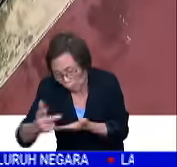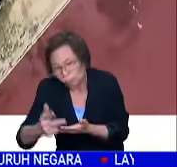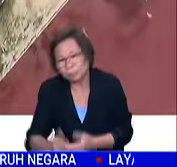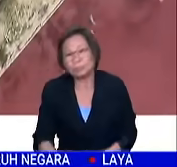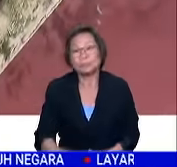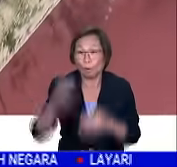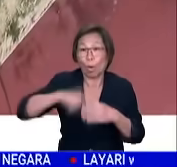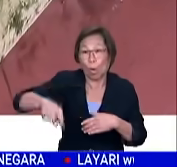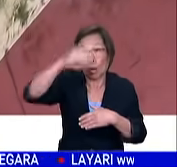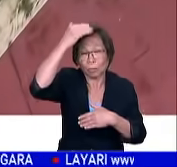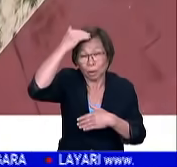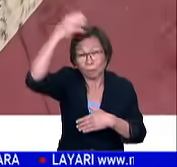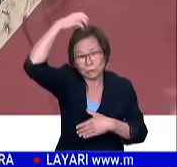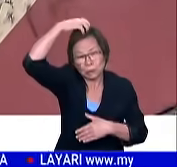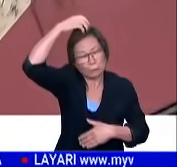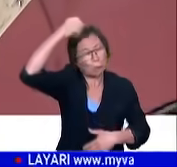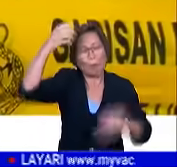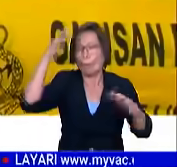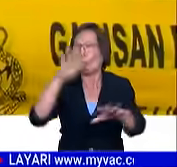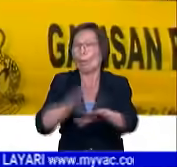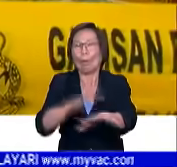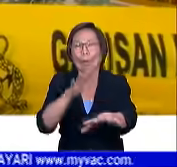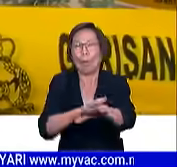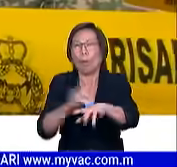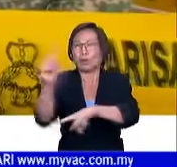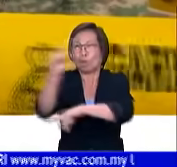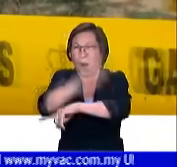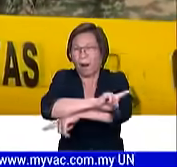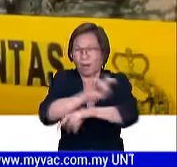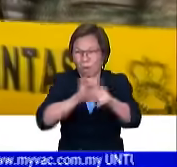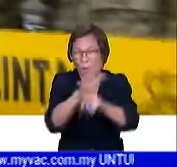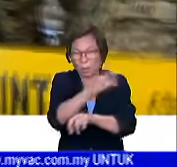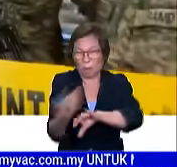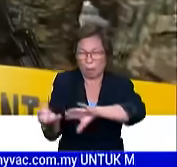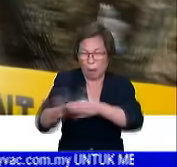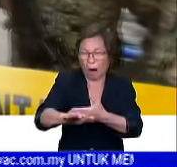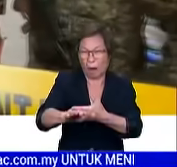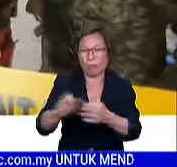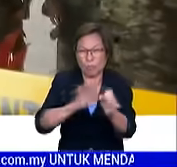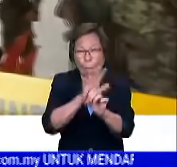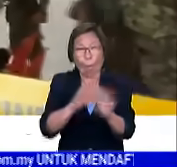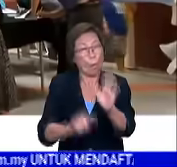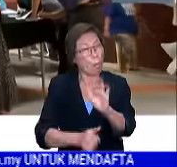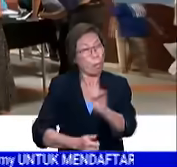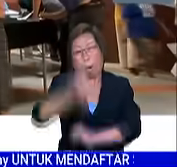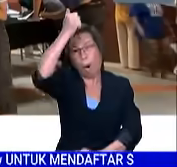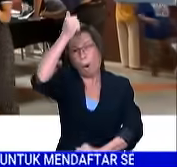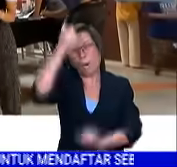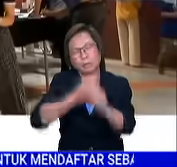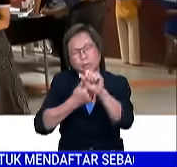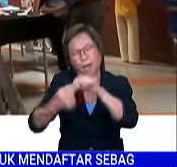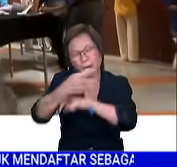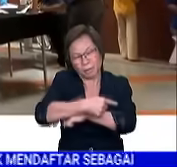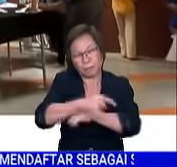sedia maklum, Selangor antara penyumbang kes harian dan kematian COVID-19 tertinggi saban hari.